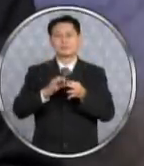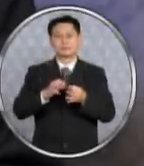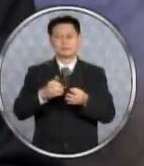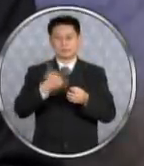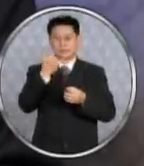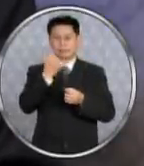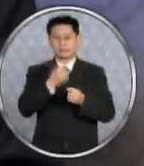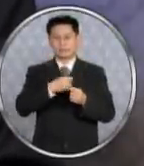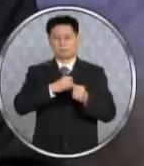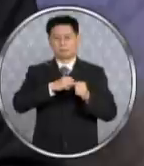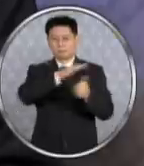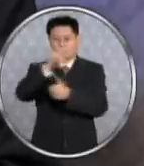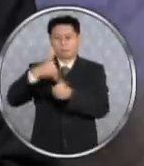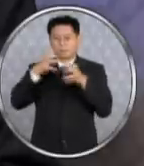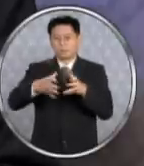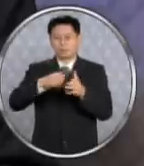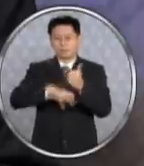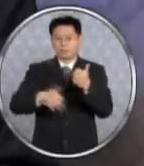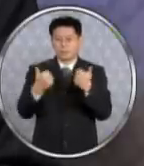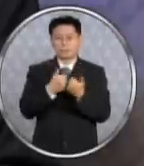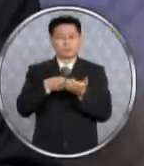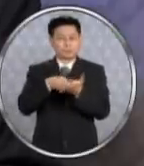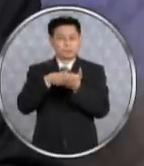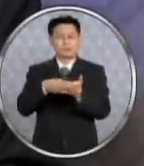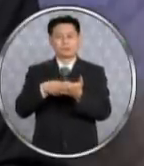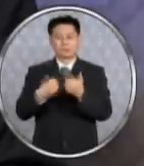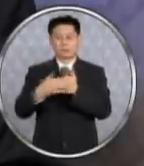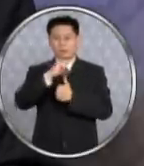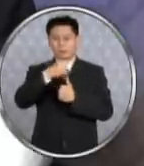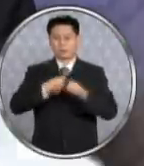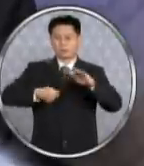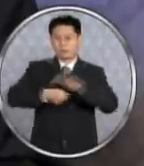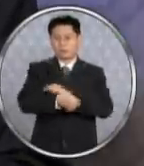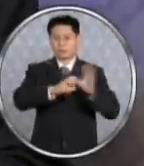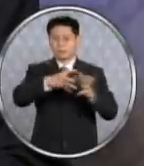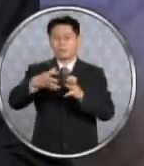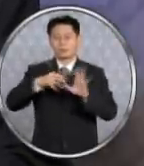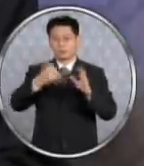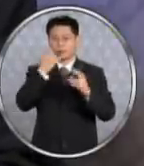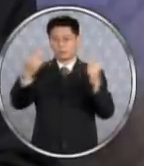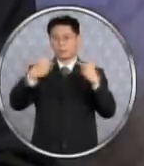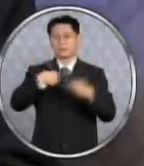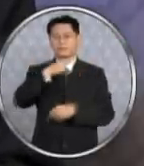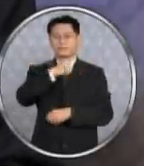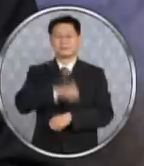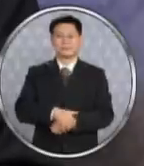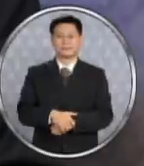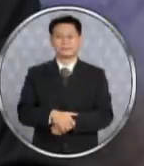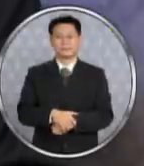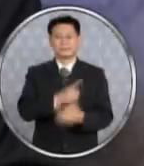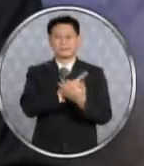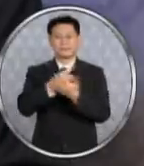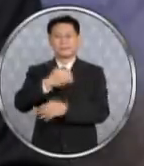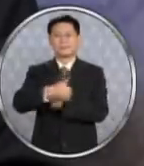界组成申奥委员会，全力争取让台湾走向世界，让世界看到台湾。各位